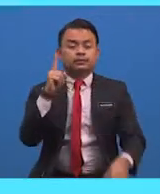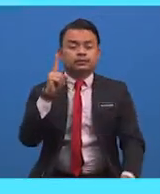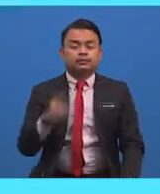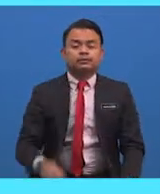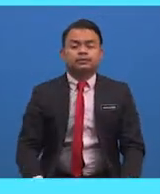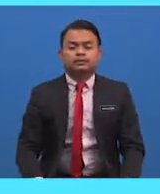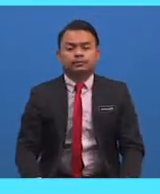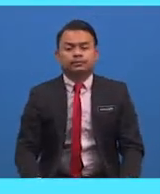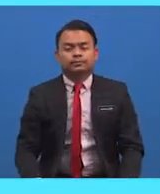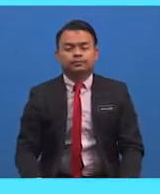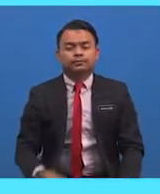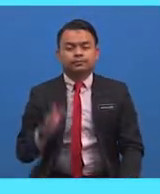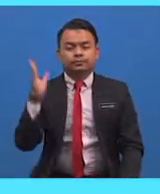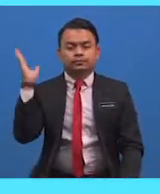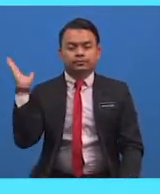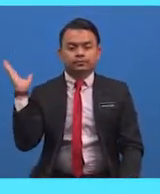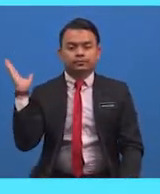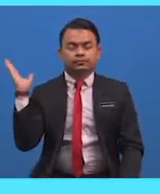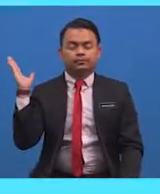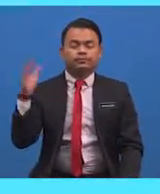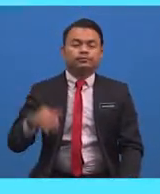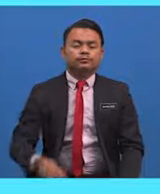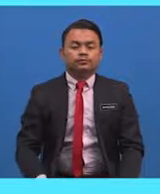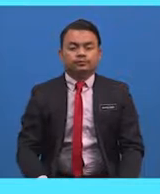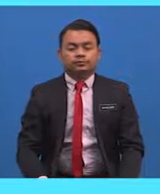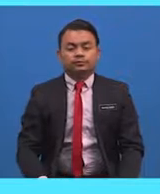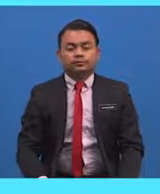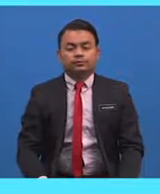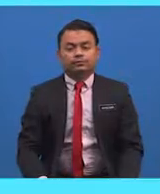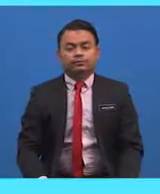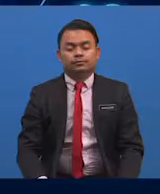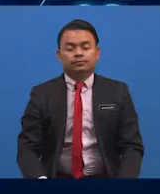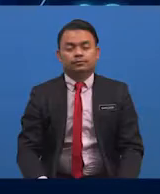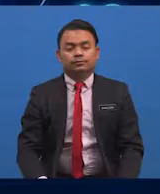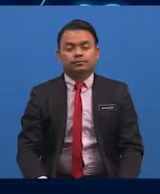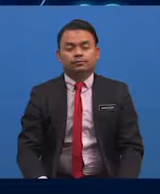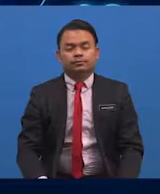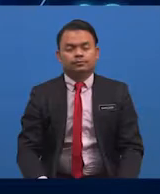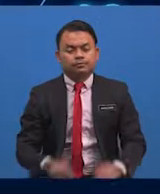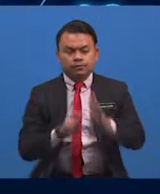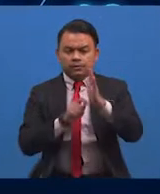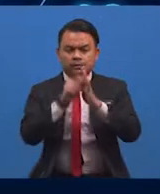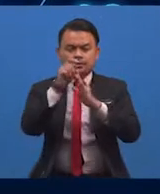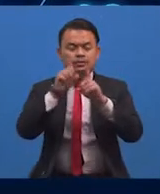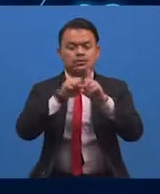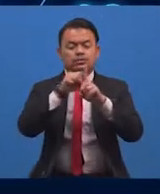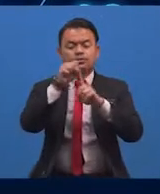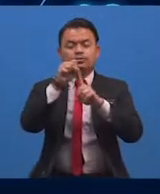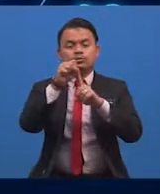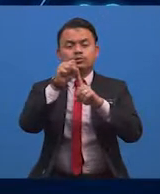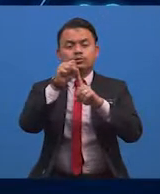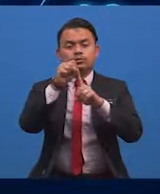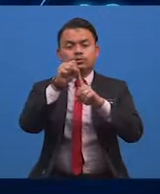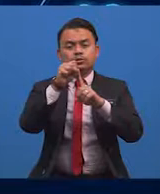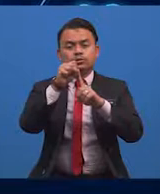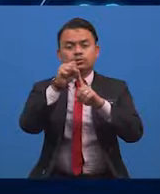dan seterusnya mewujudkan keadaan udara kering. Peningkatan suhu persekitaran kesan rumah